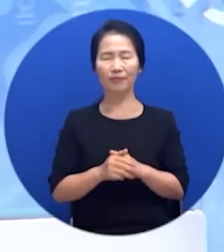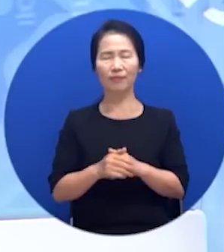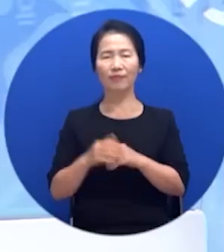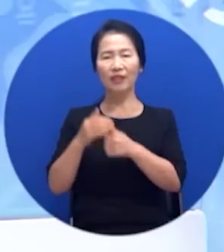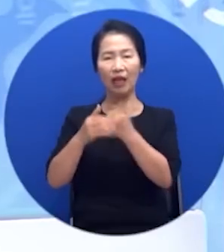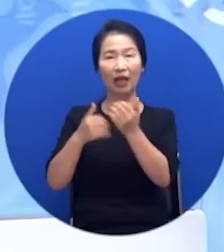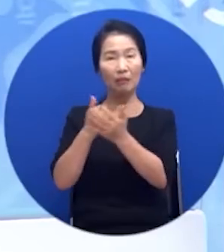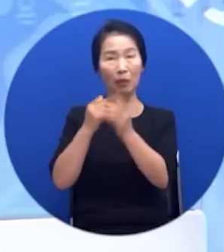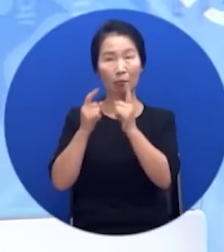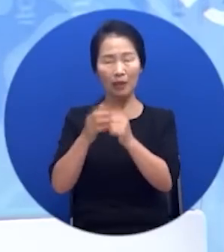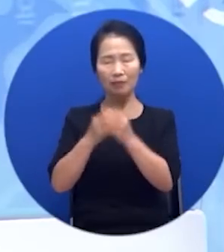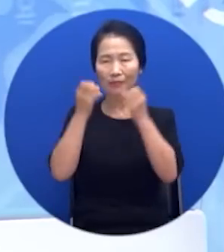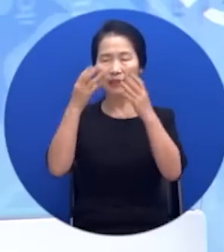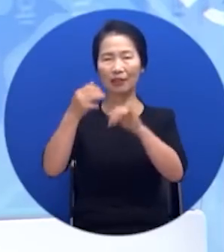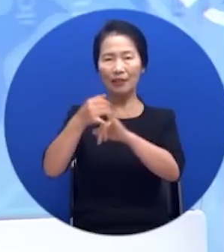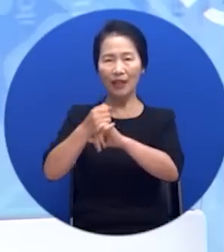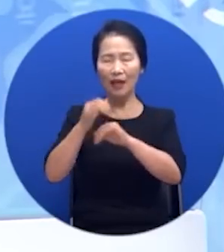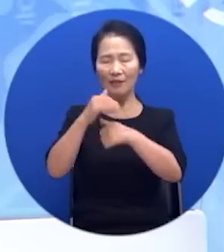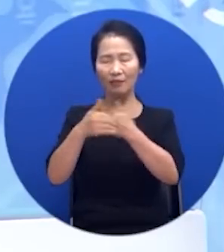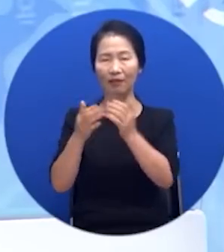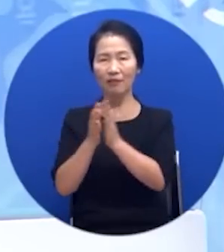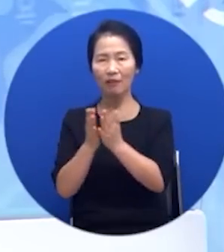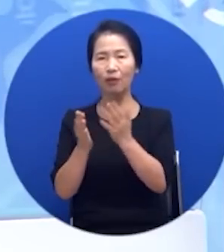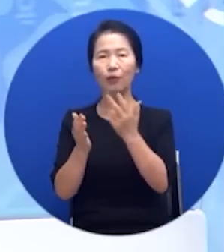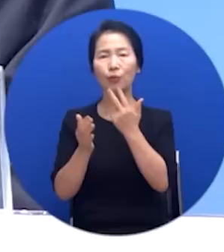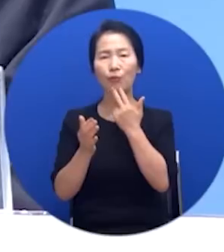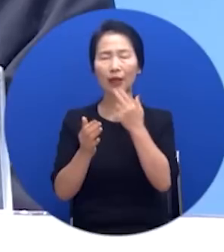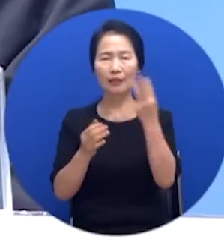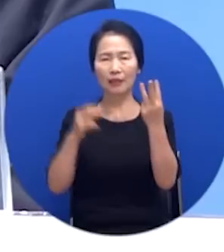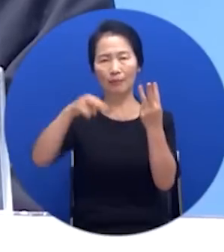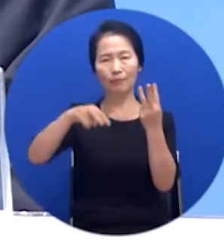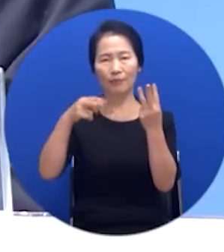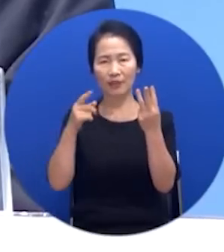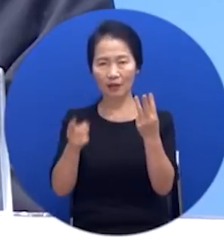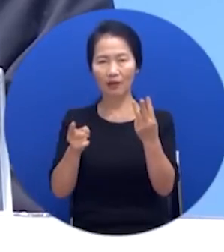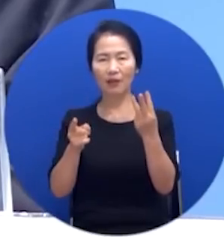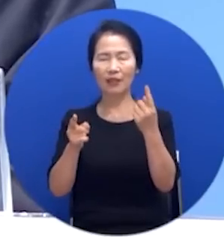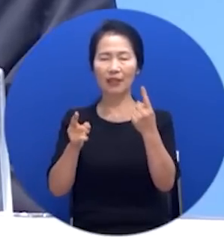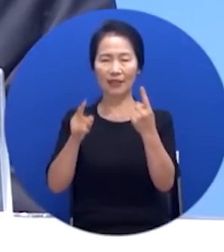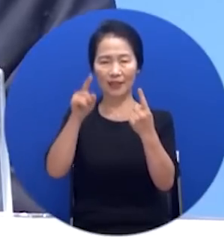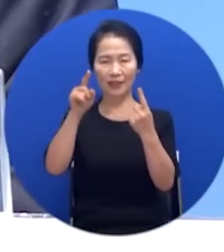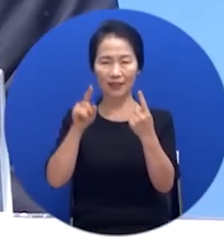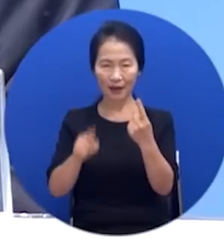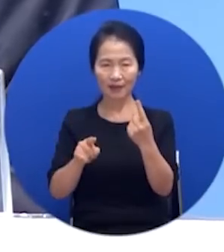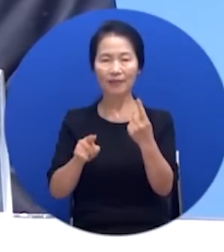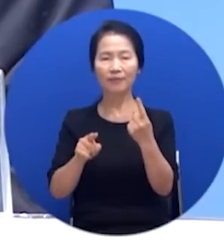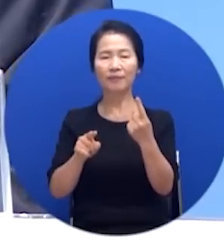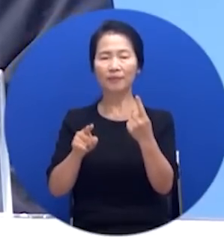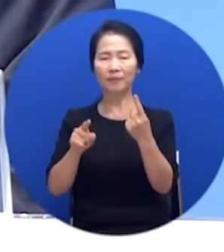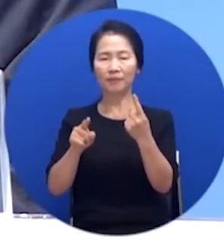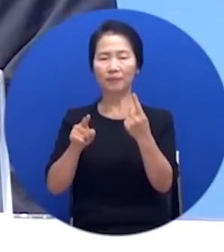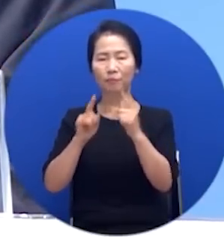하나님의 말씀은 신약 성경 요한 3서 1장 11절의 말씀입니다.